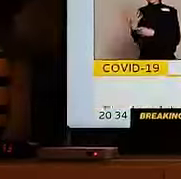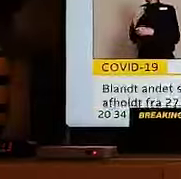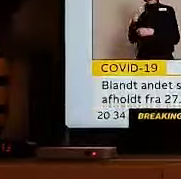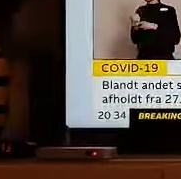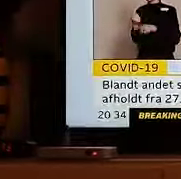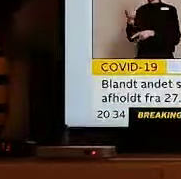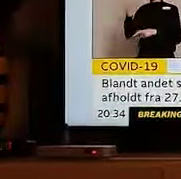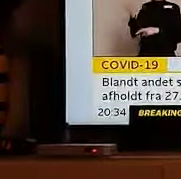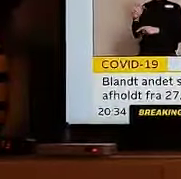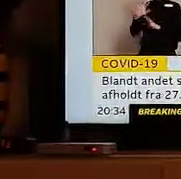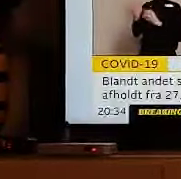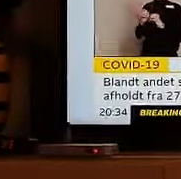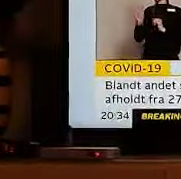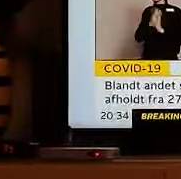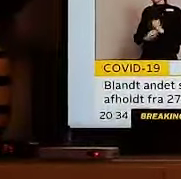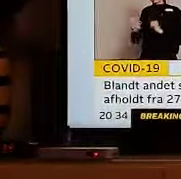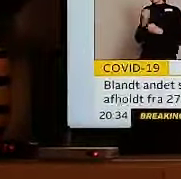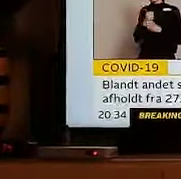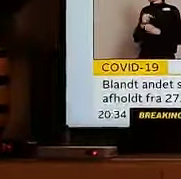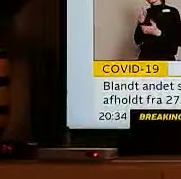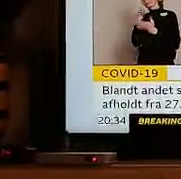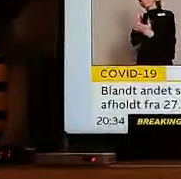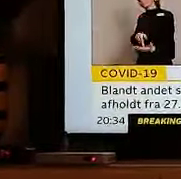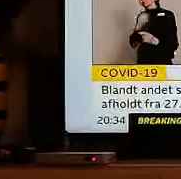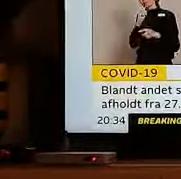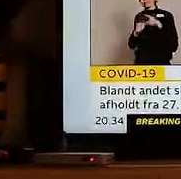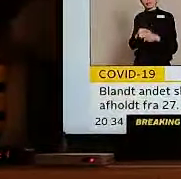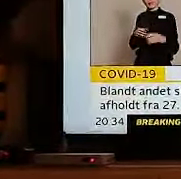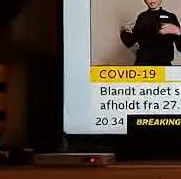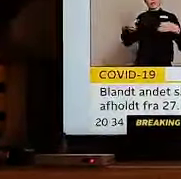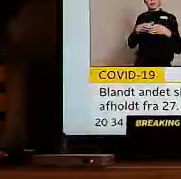لا يستطيعون أو يعرفون ما هو العناية